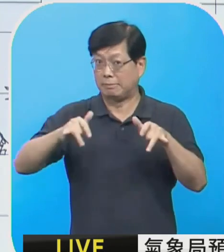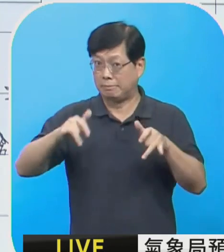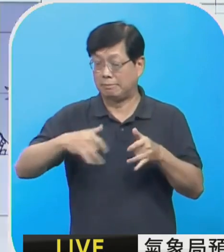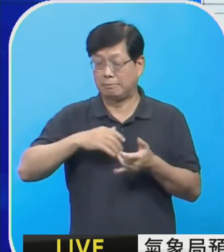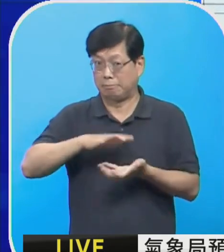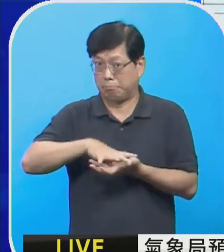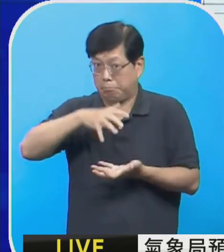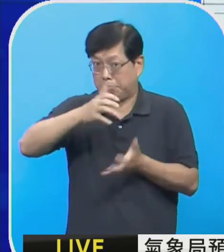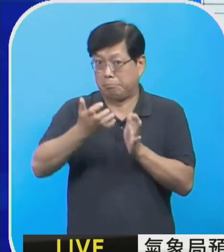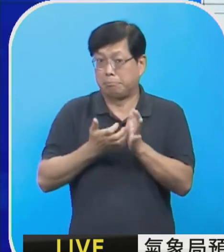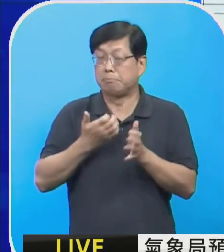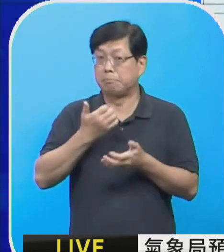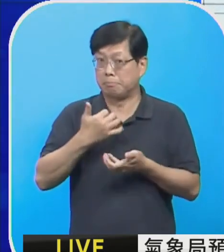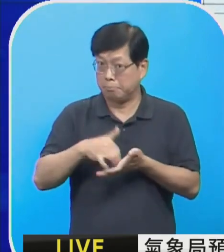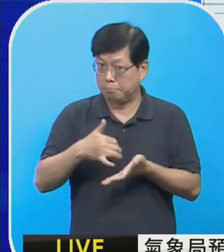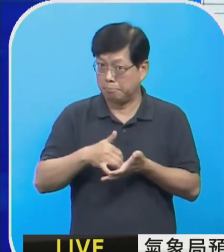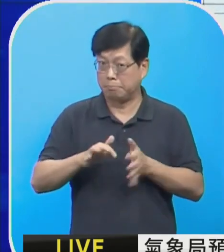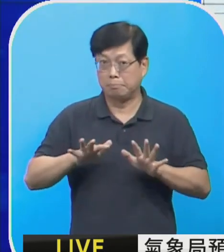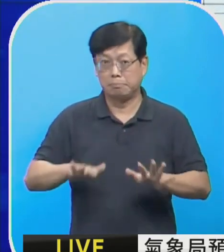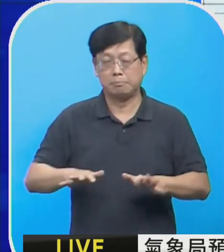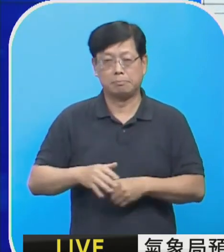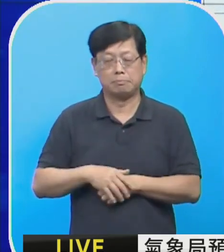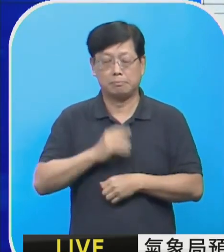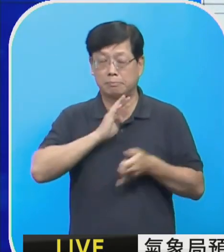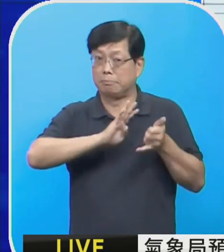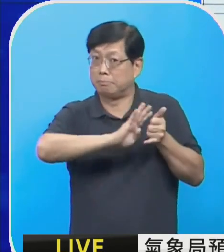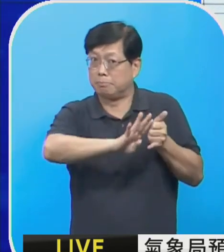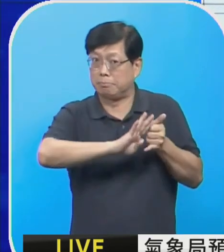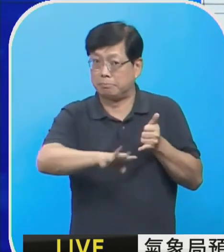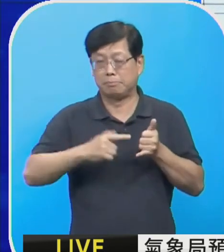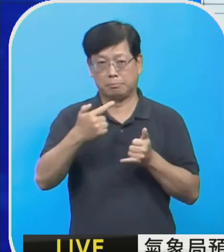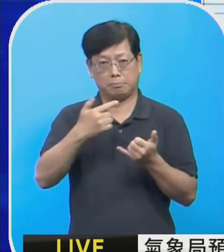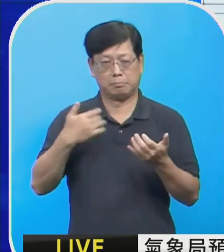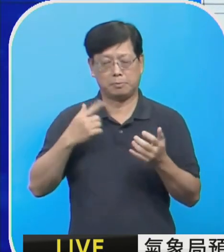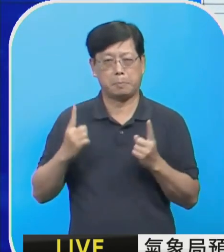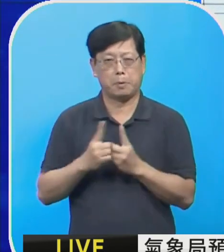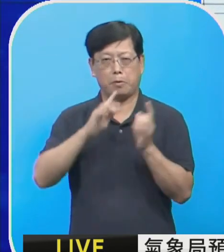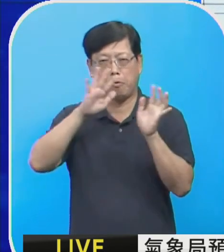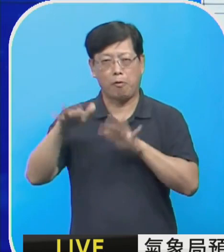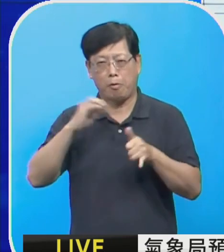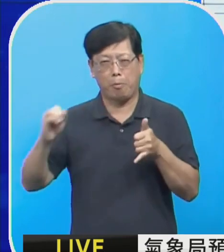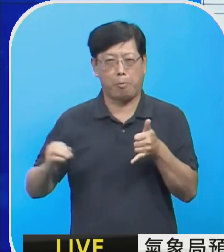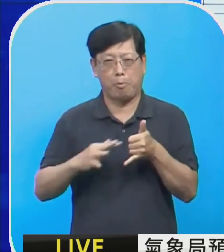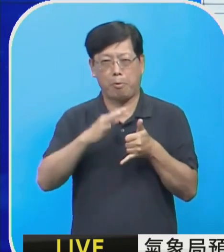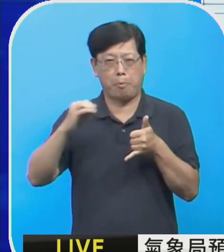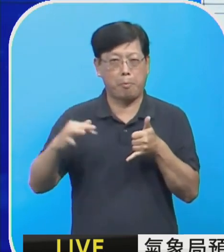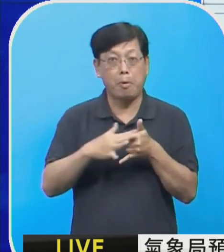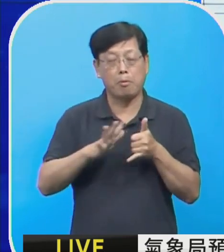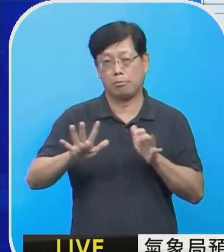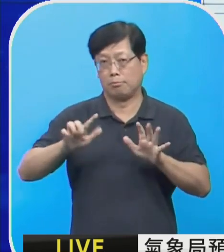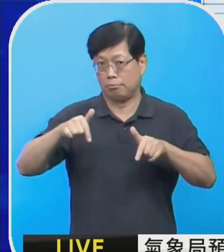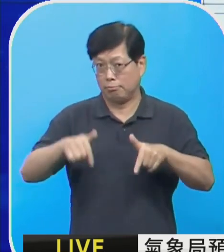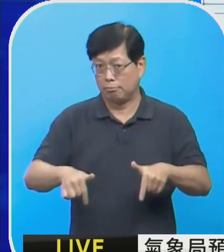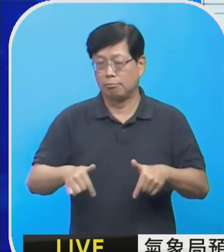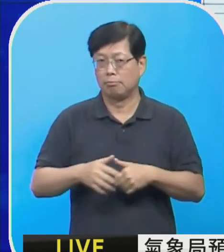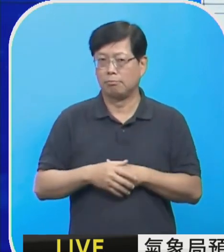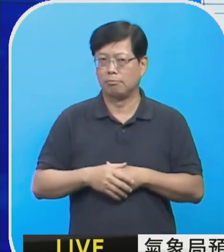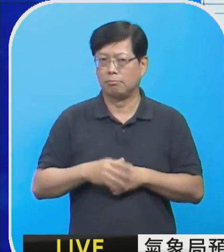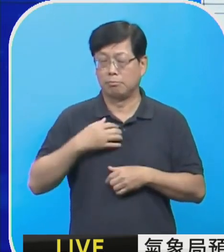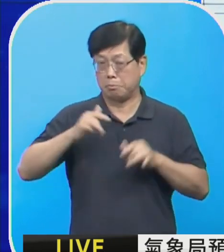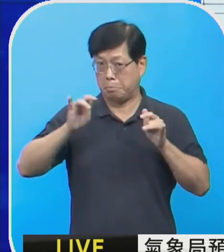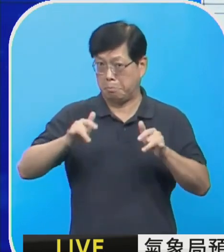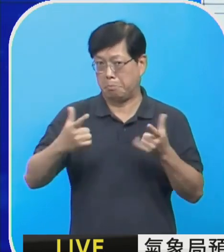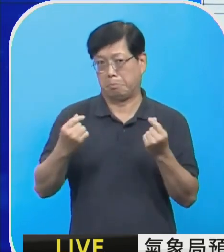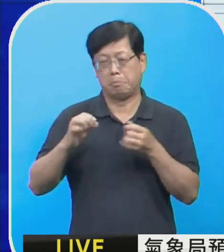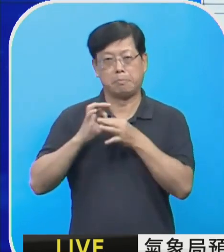的预报来看哦，目前的话，因为东半部是一个迎风面的区域哦，所以在今天下午的话，目前的强降雨